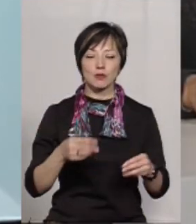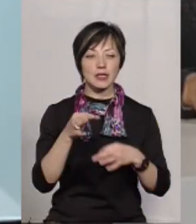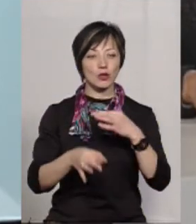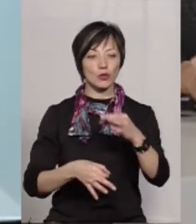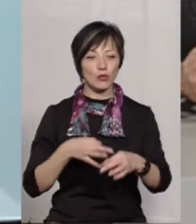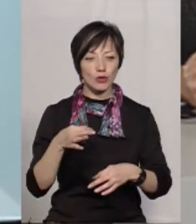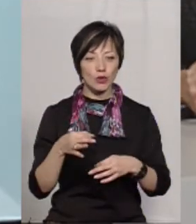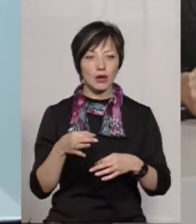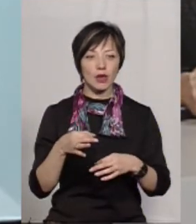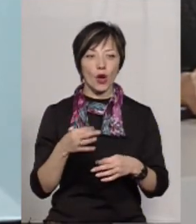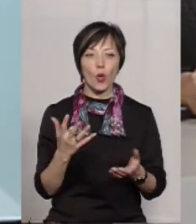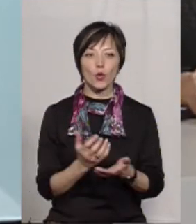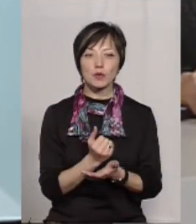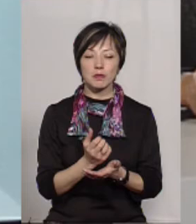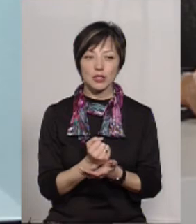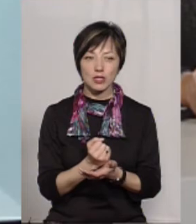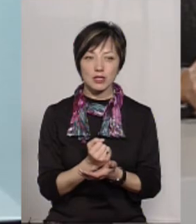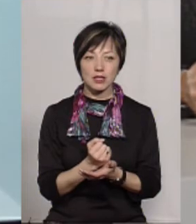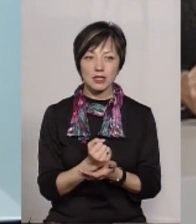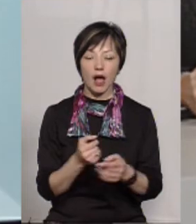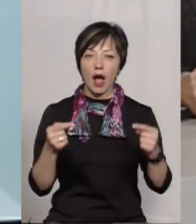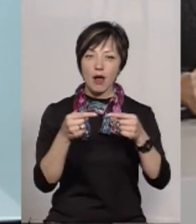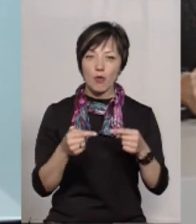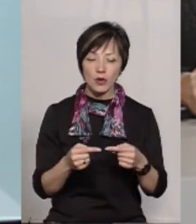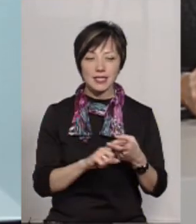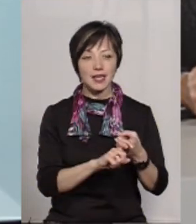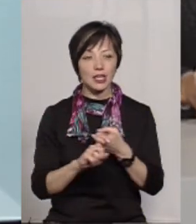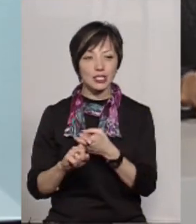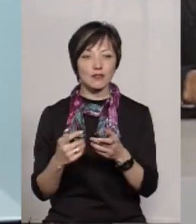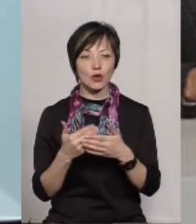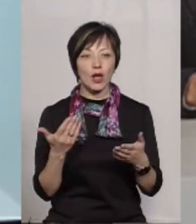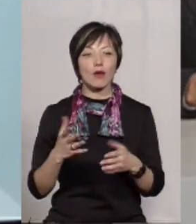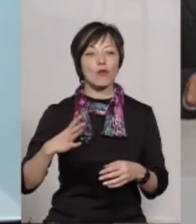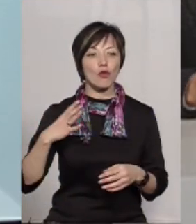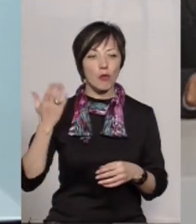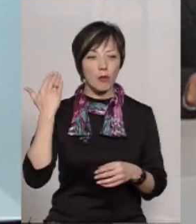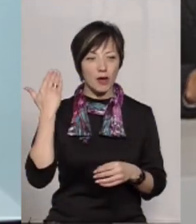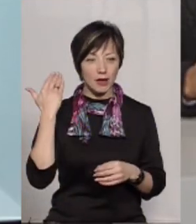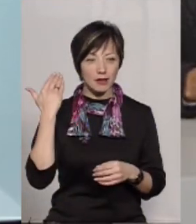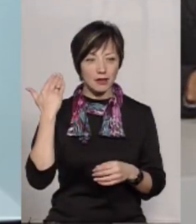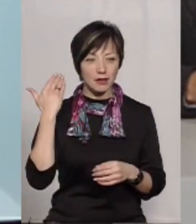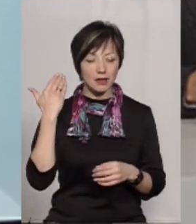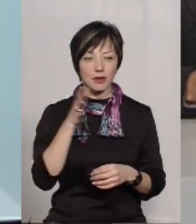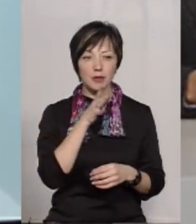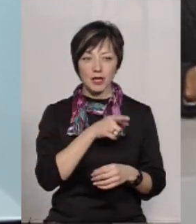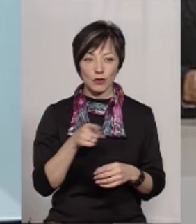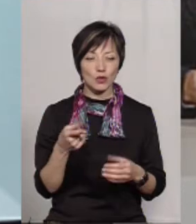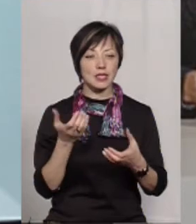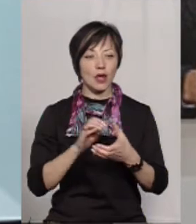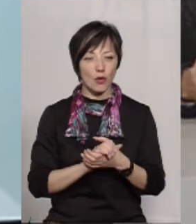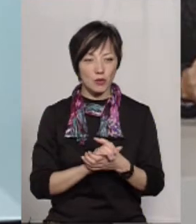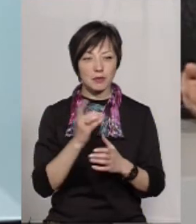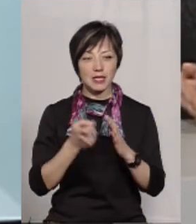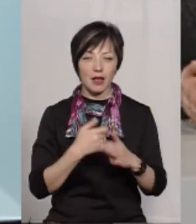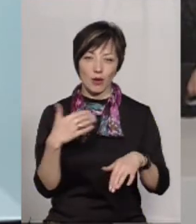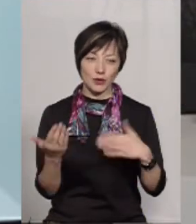добу, його успішність і гармонія буде залежати від того, який був попередній період знайомства